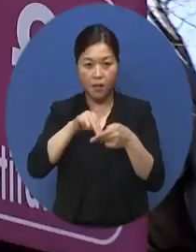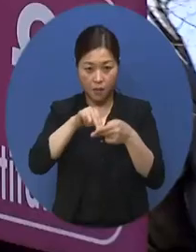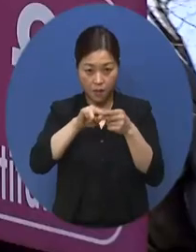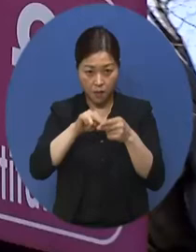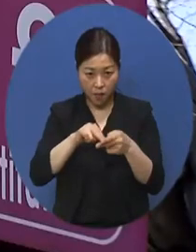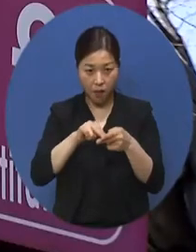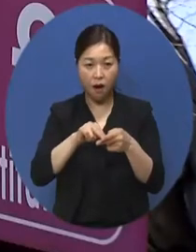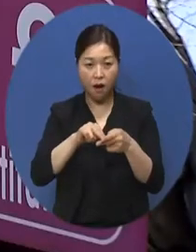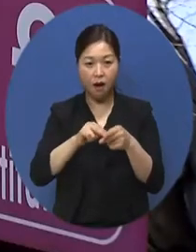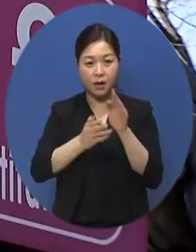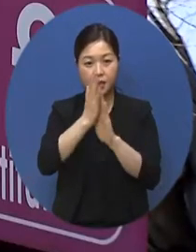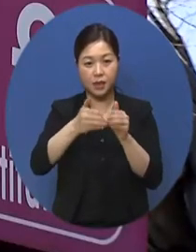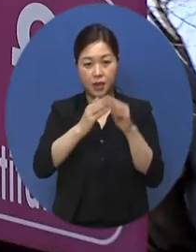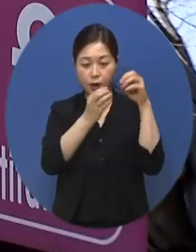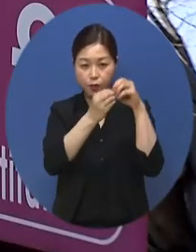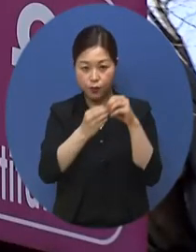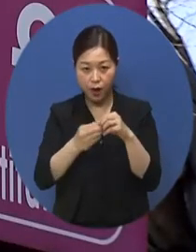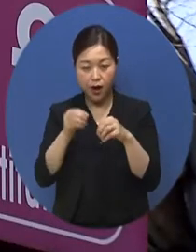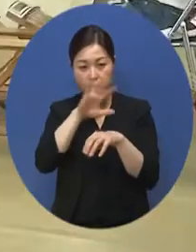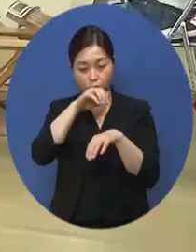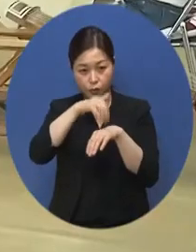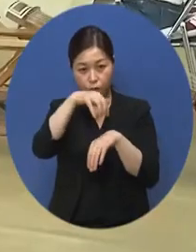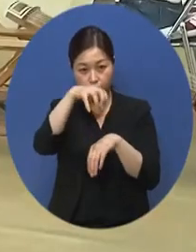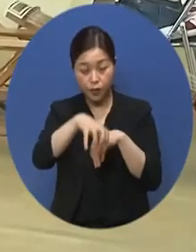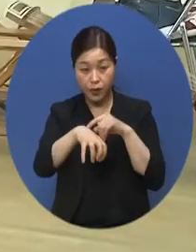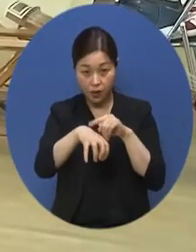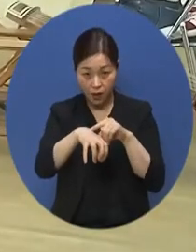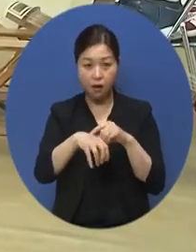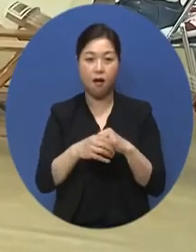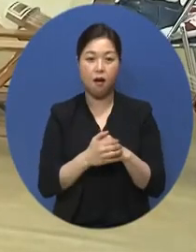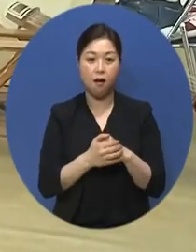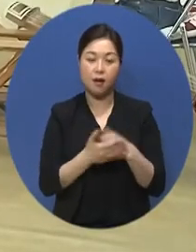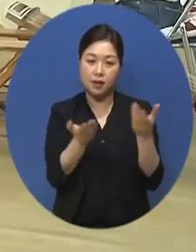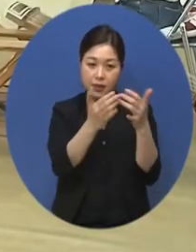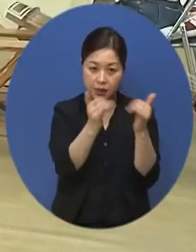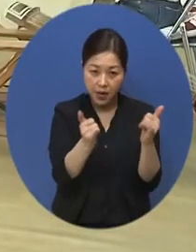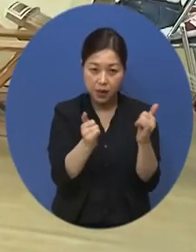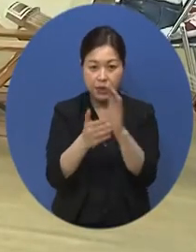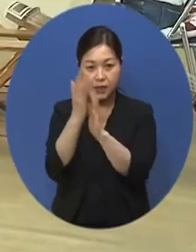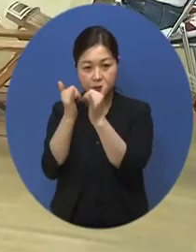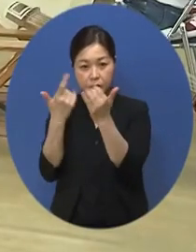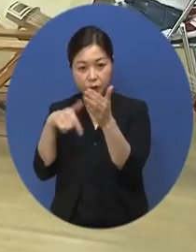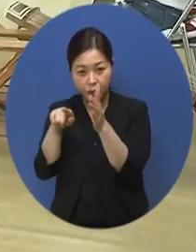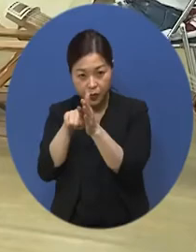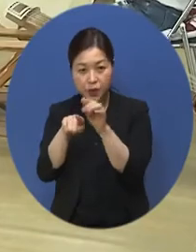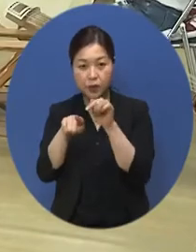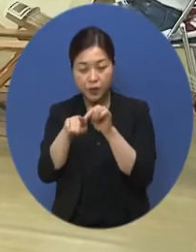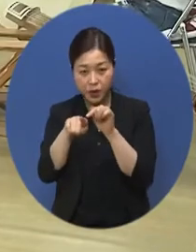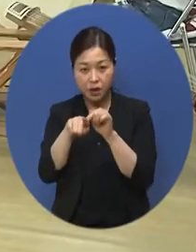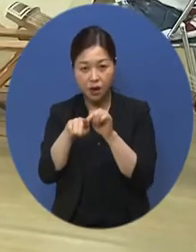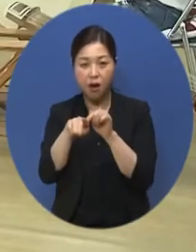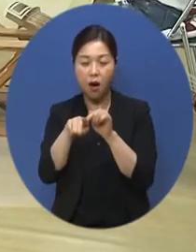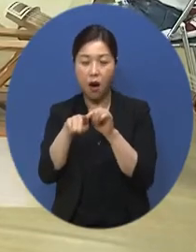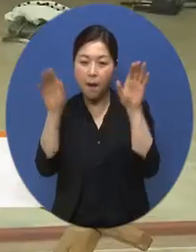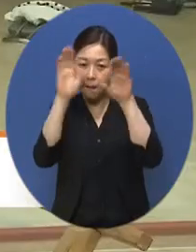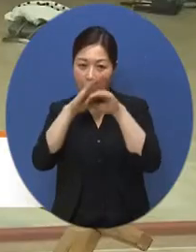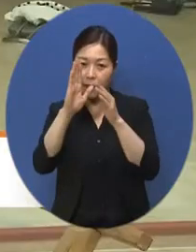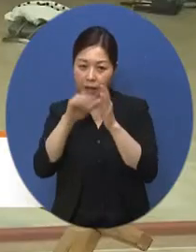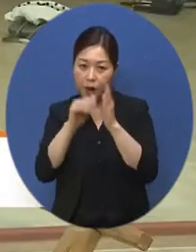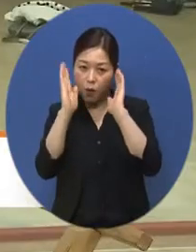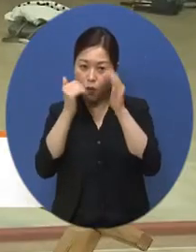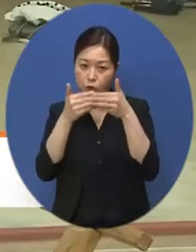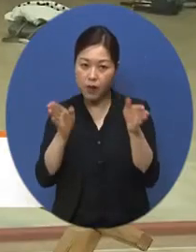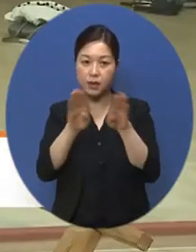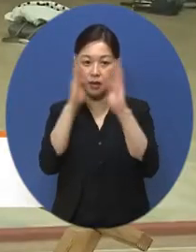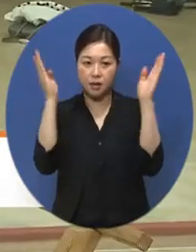남원시립국악연수원에서 낮 시간이 어려운 직장인과 시민들을 위해 국악연수 야간반을 개설하여 운영하고 있습니다.